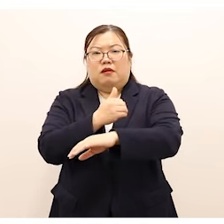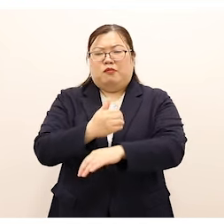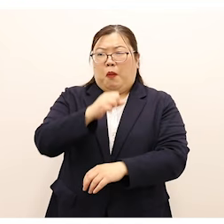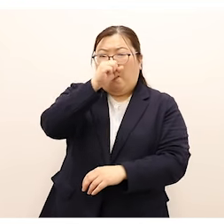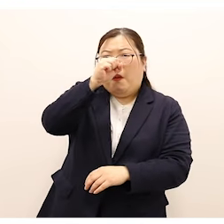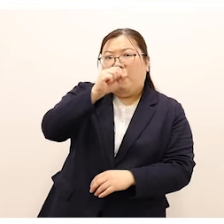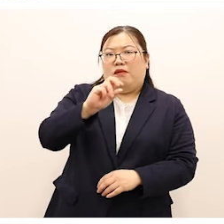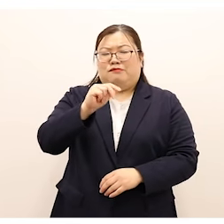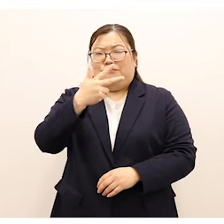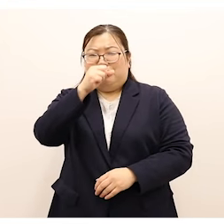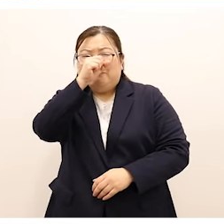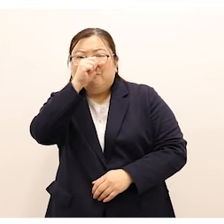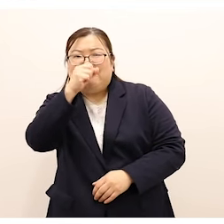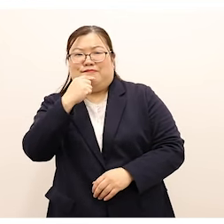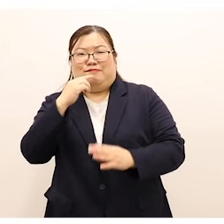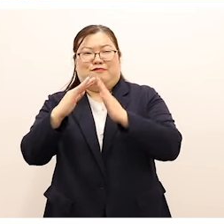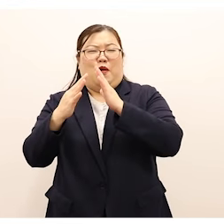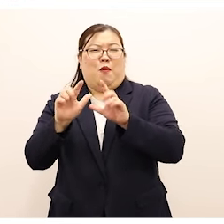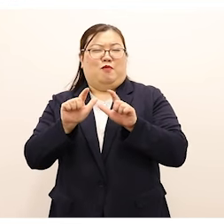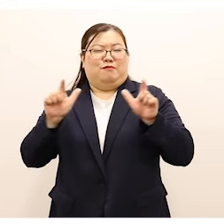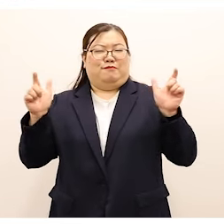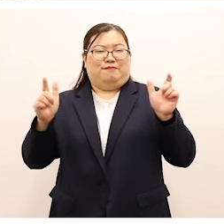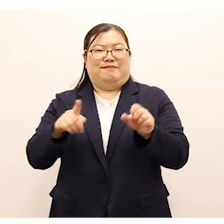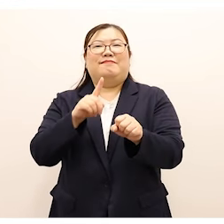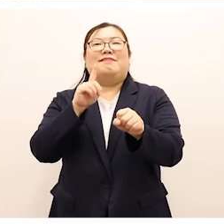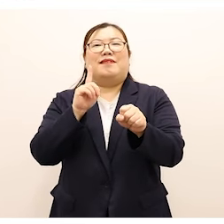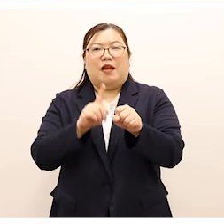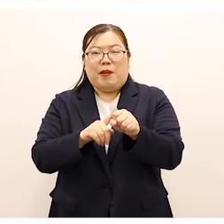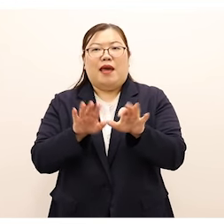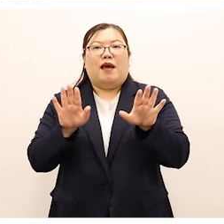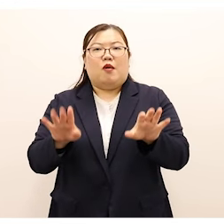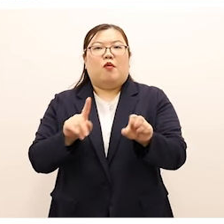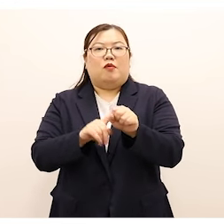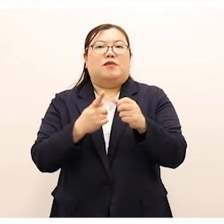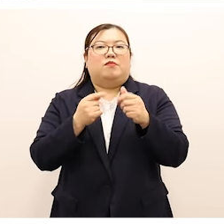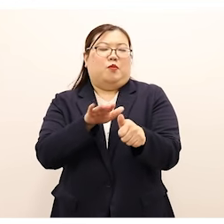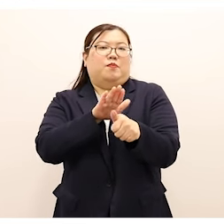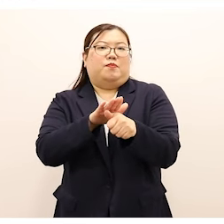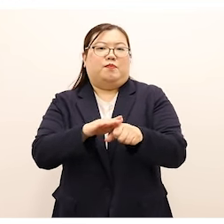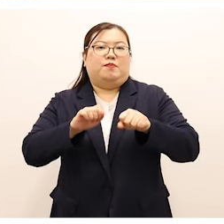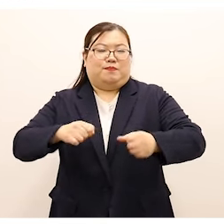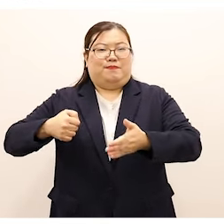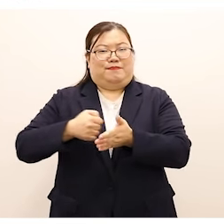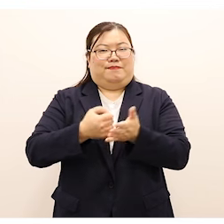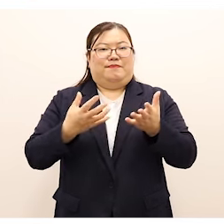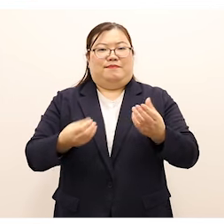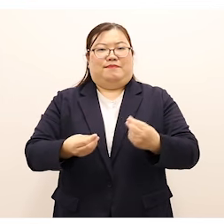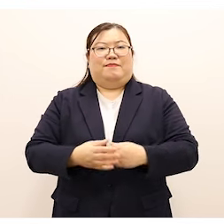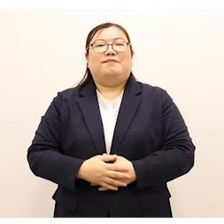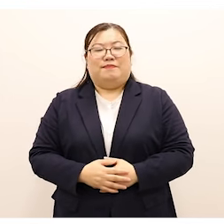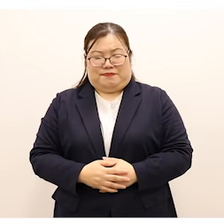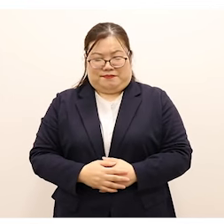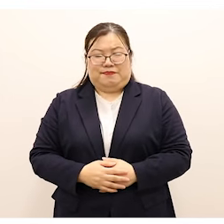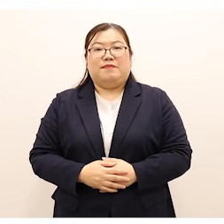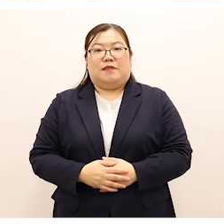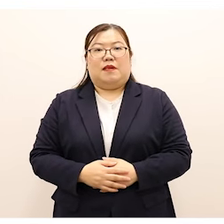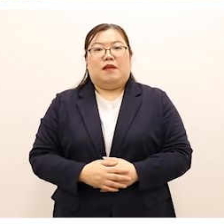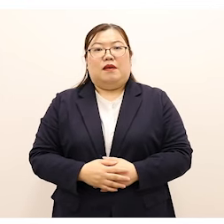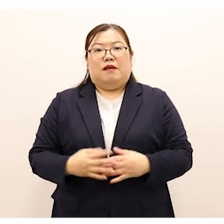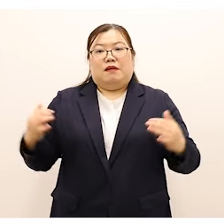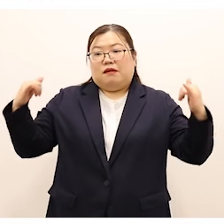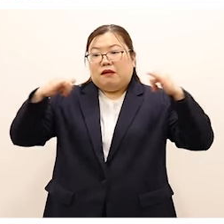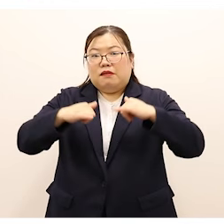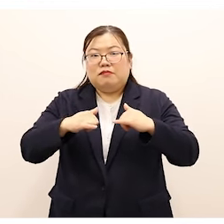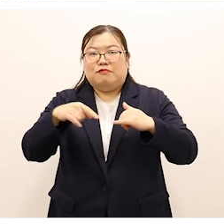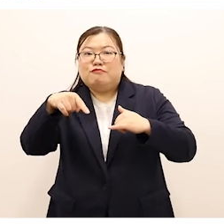海外選手を中心に大変好評であったため、この第4回大会についても土浦市での開催が決定